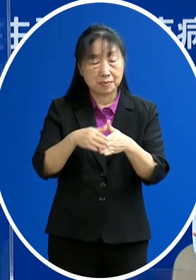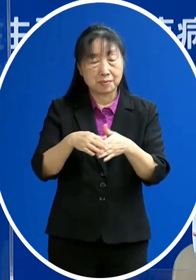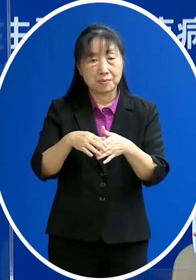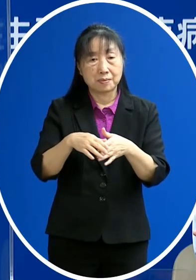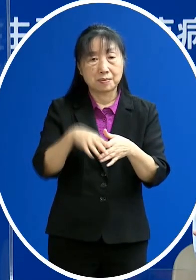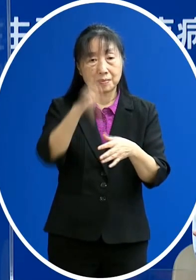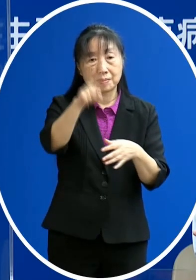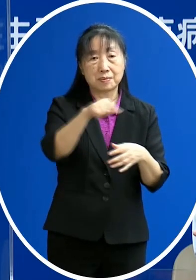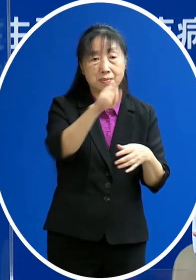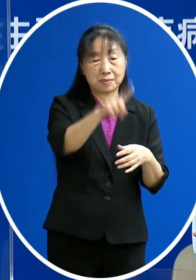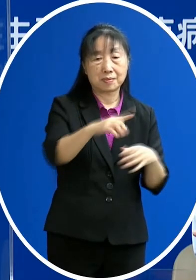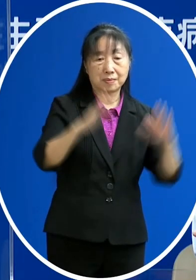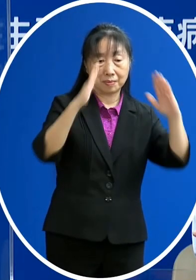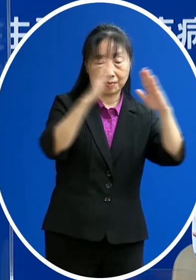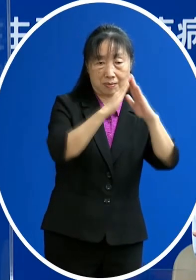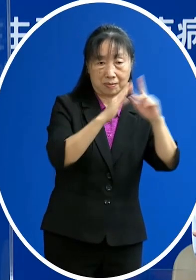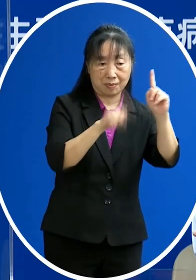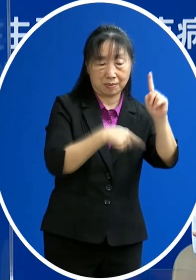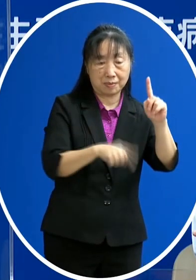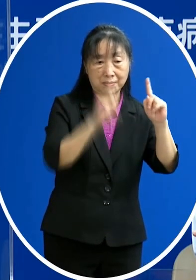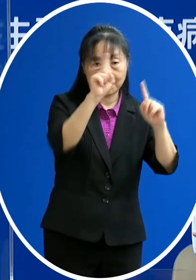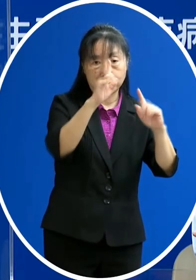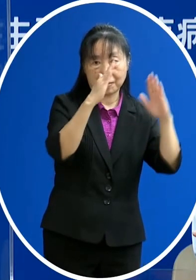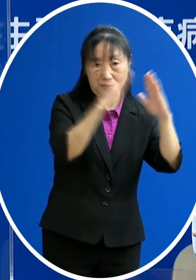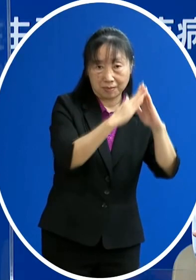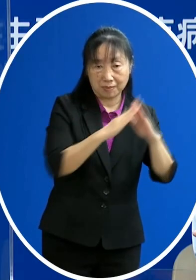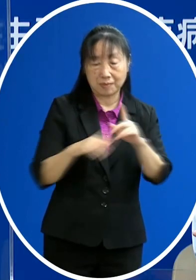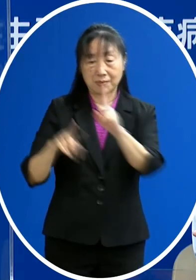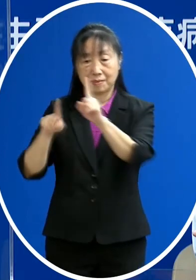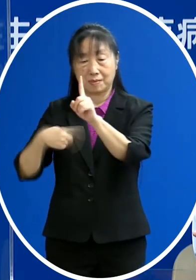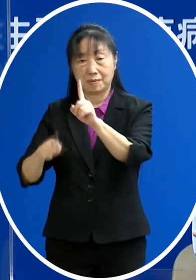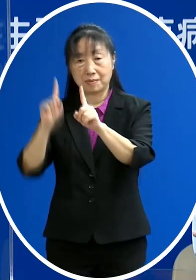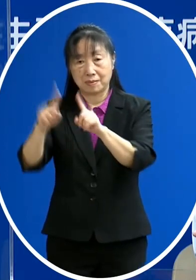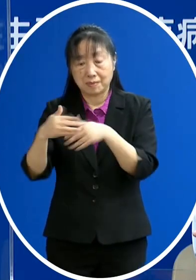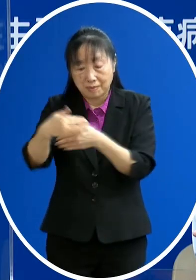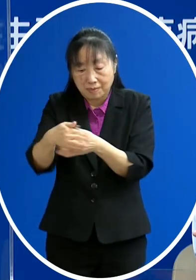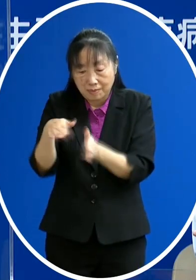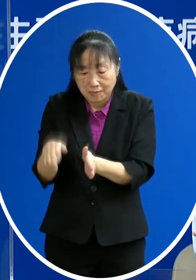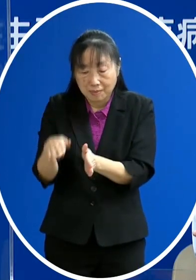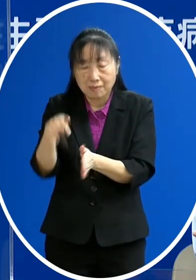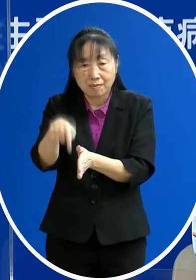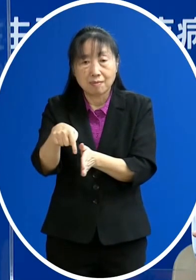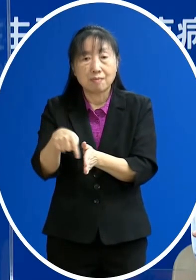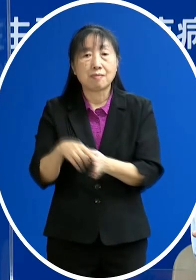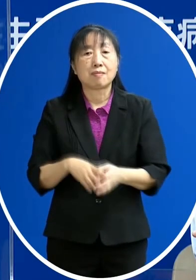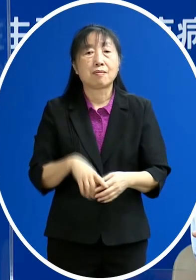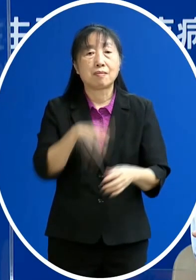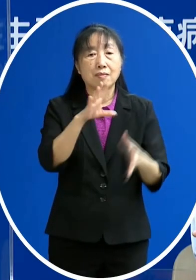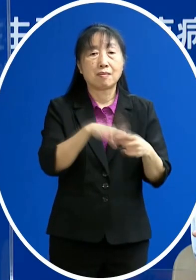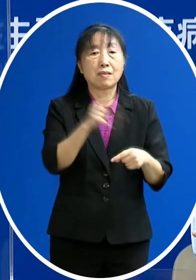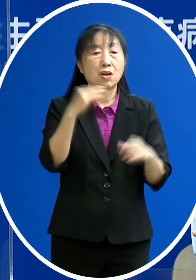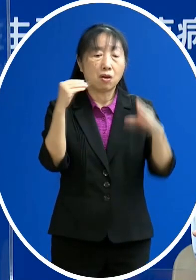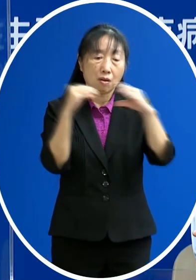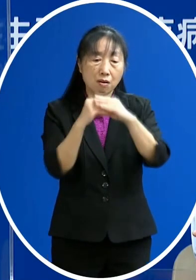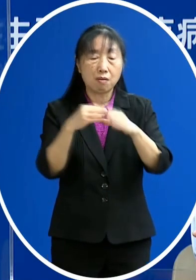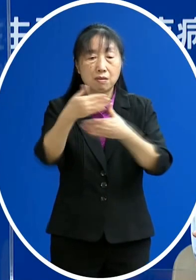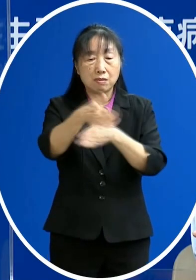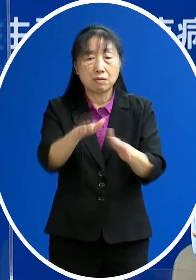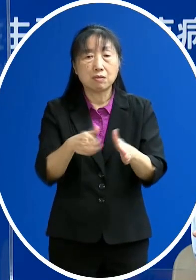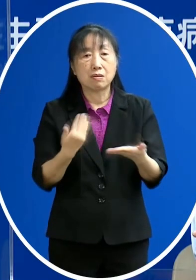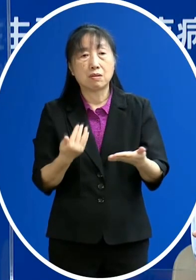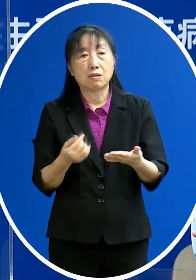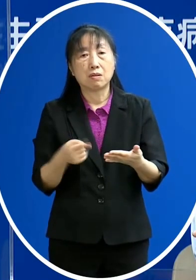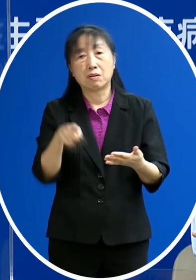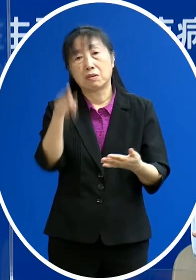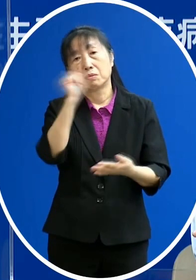则，好，哦，一人这一室。换句话说，刚才讲说在检疫里面不符合的，就是说家中的套房、独立的套房，